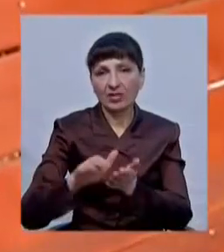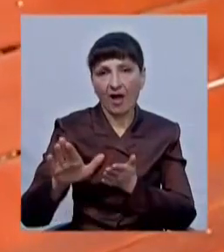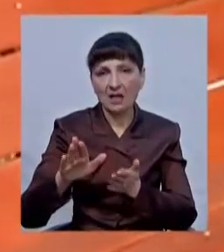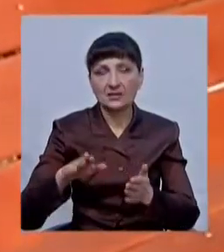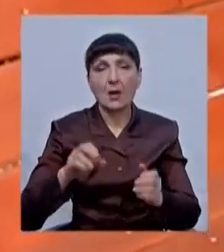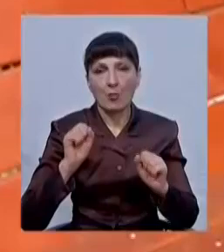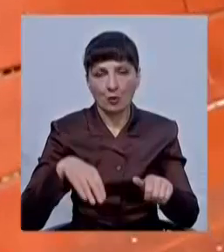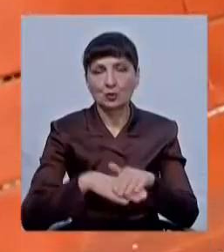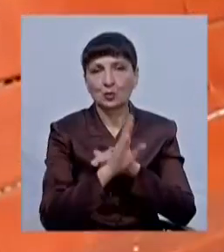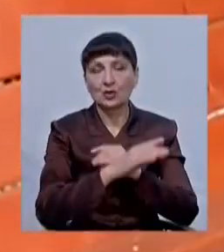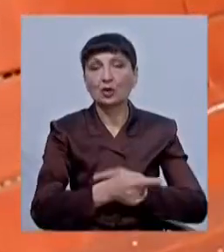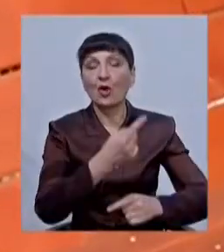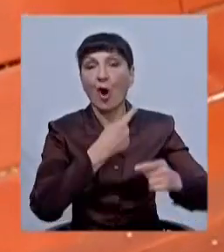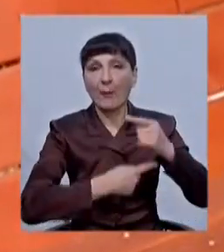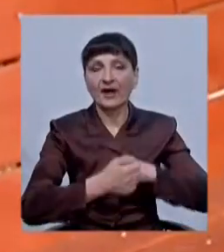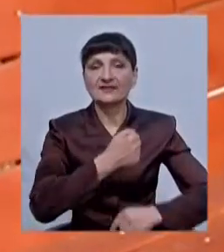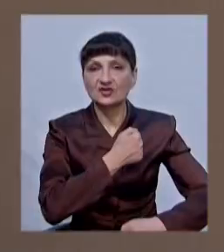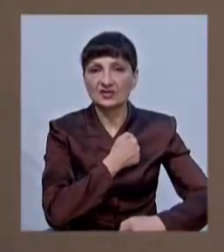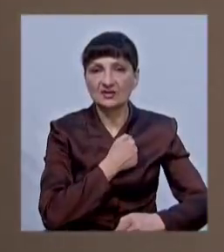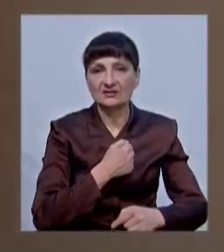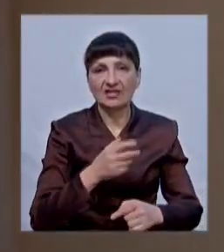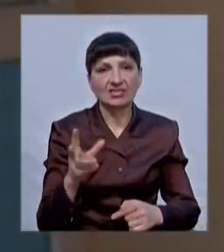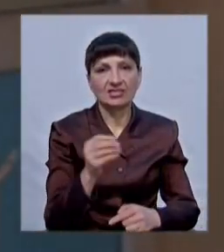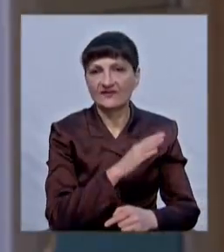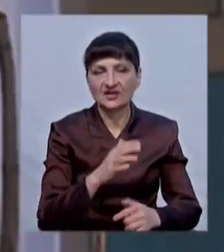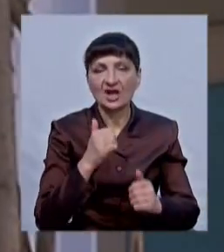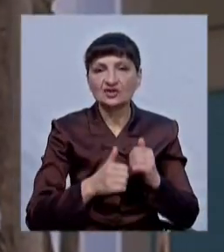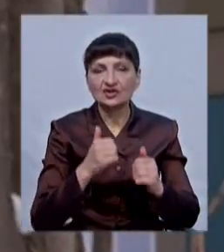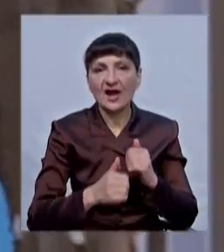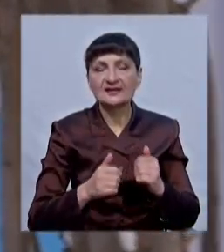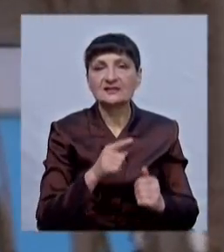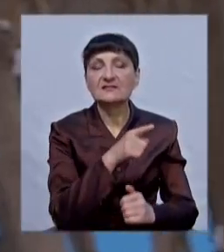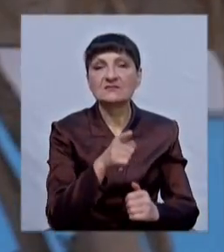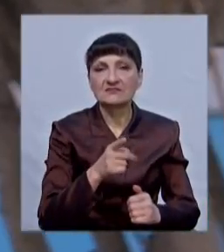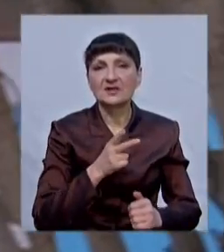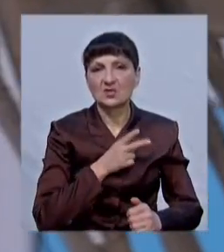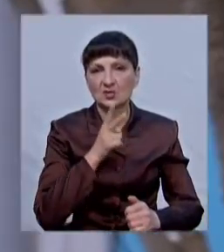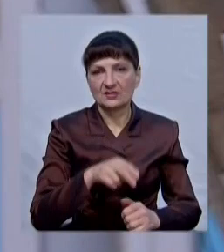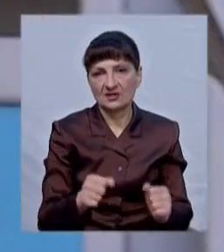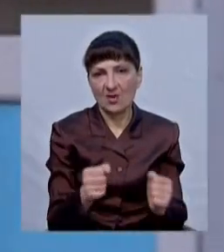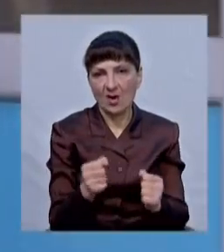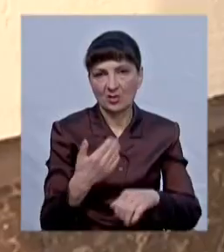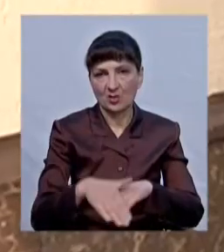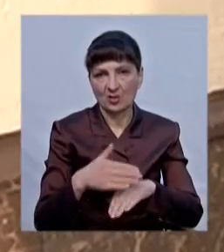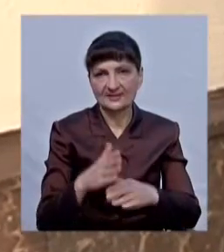услуг центра. Но обратно, к сожалению, возвращаются не все. Чаще всего жизнь этих людей обрывается